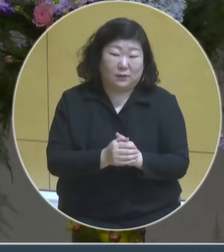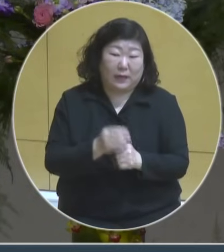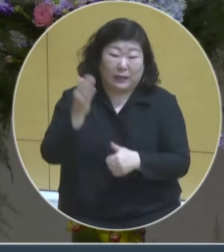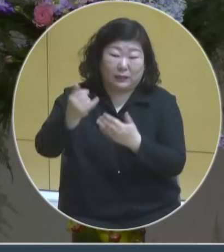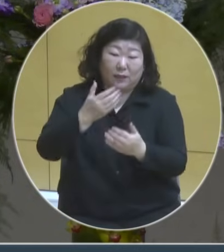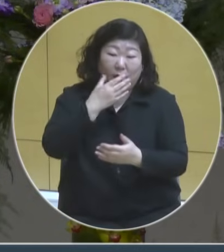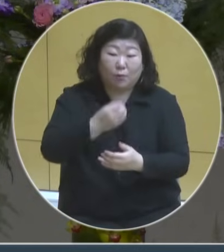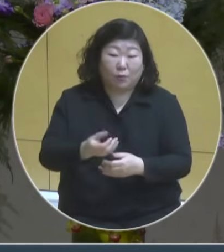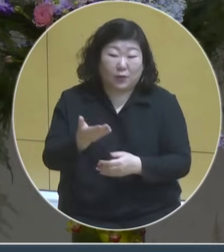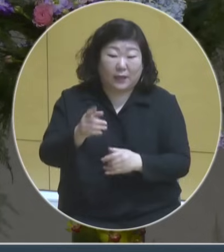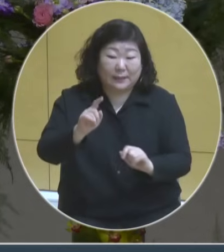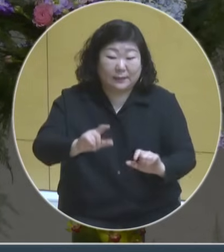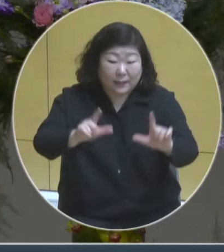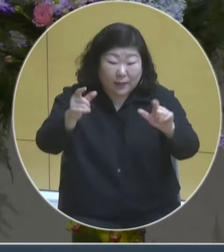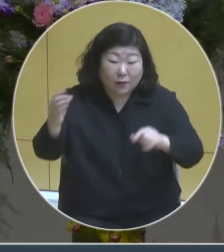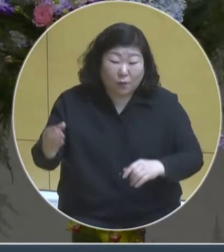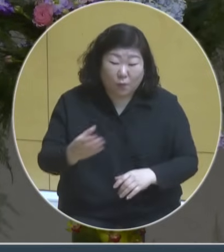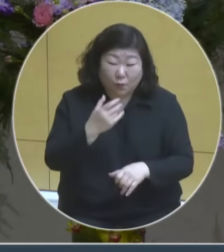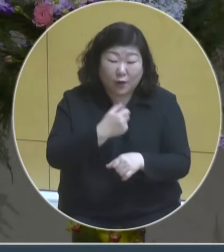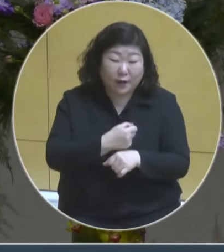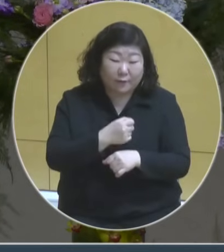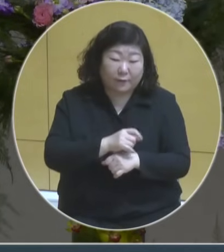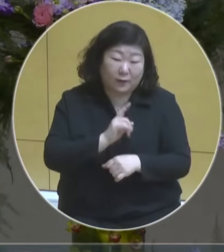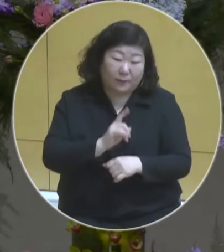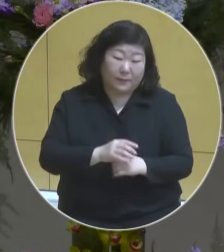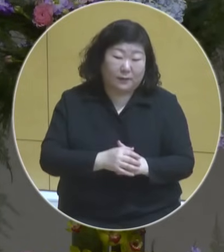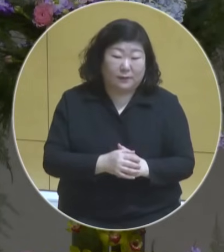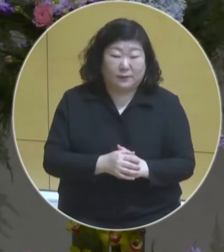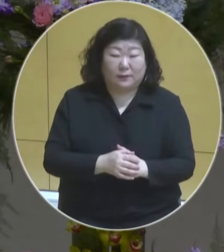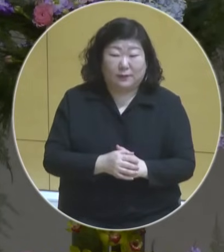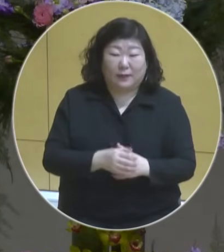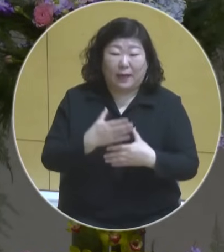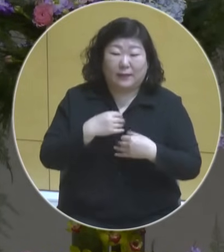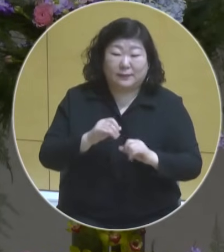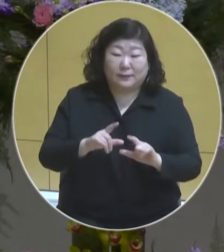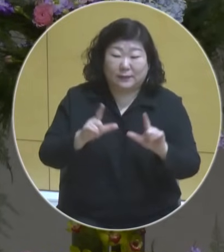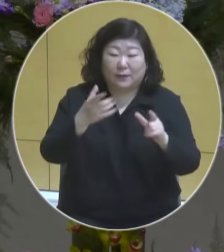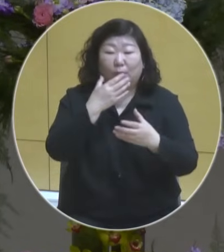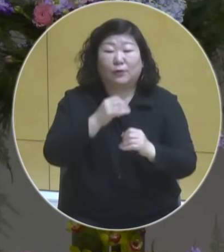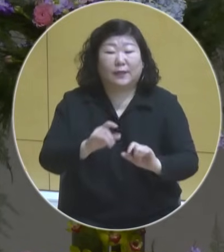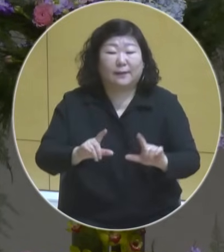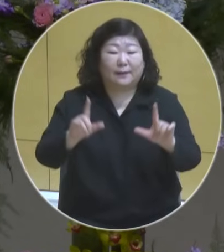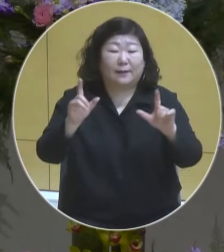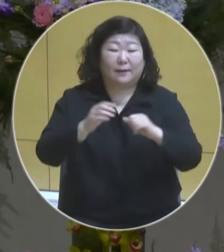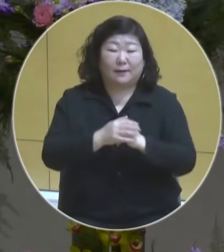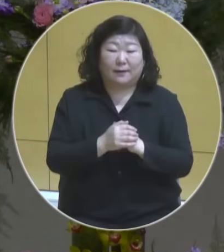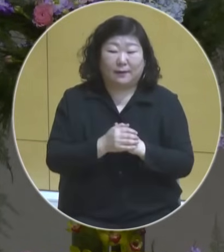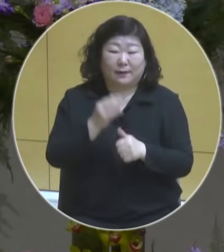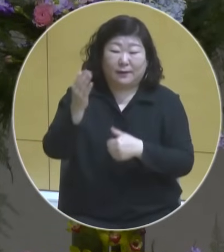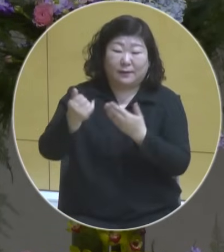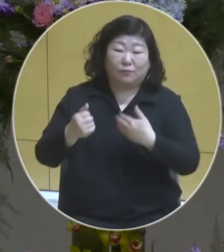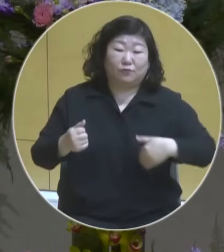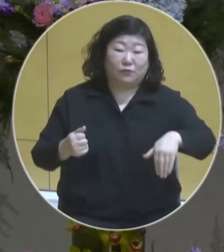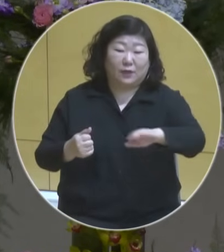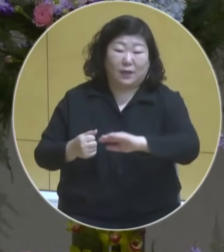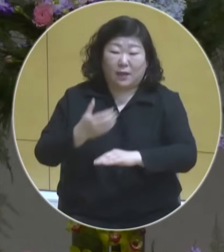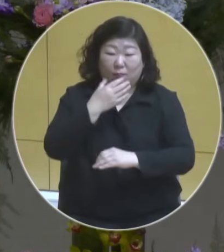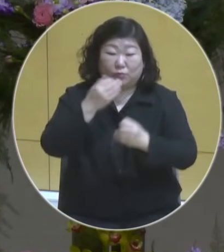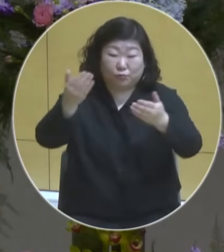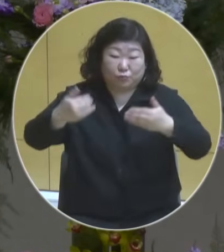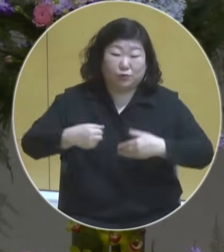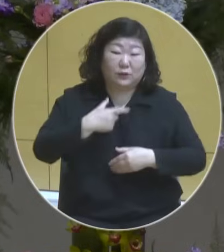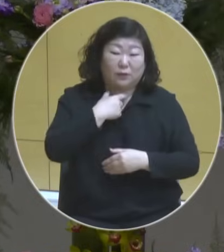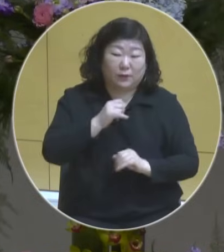날을 거룩하게 하였느니라 안식일은 복된 날입니다 하나님께서 우리에게 복주시기를 원하신 날이